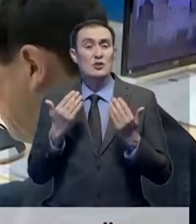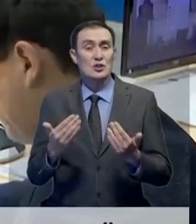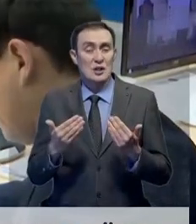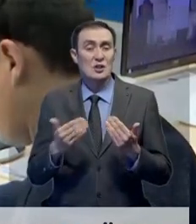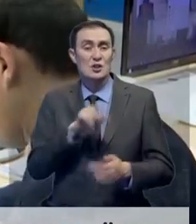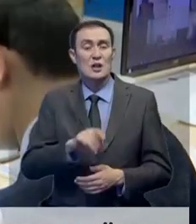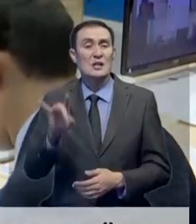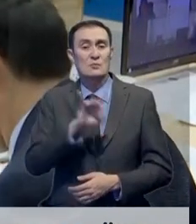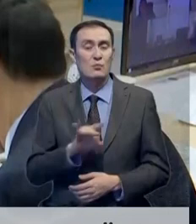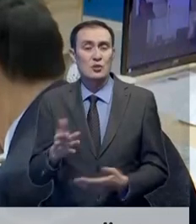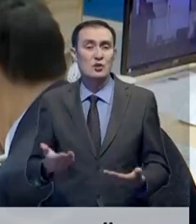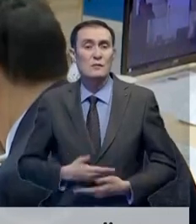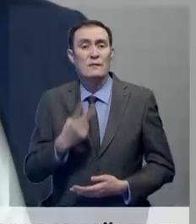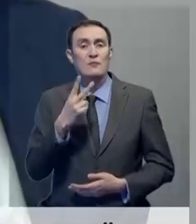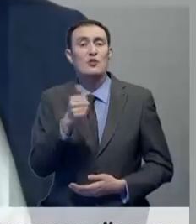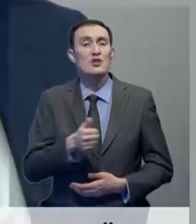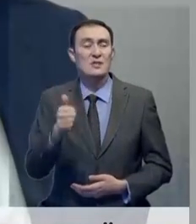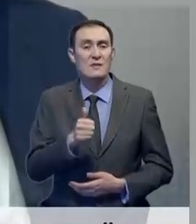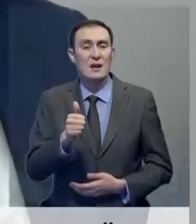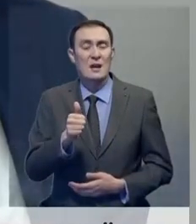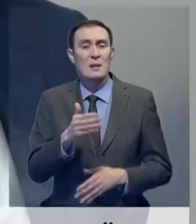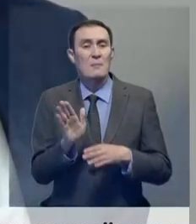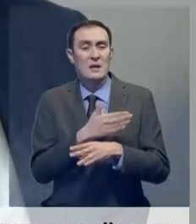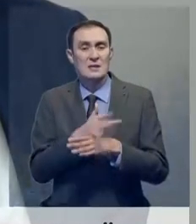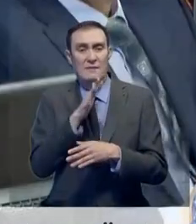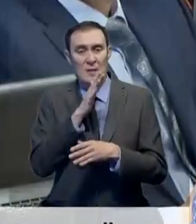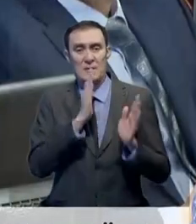сейчас жители республики живут в двухчасовых поясах.